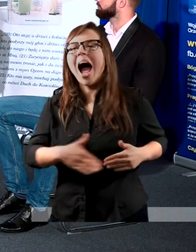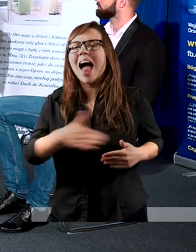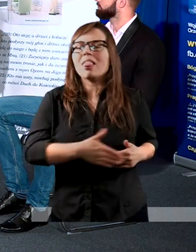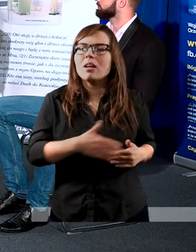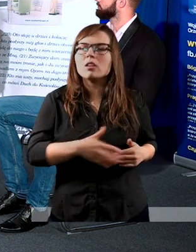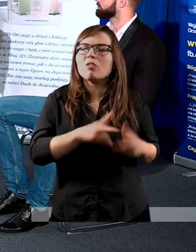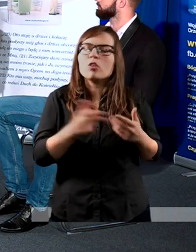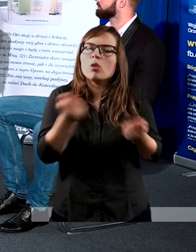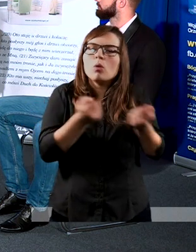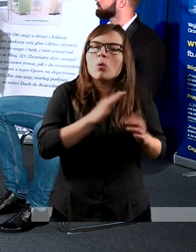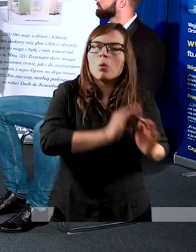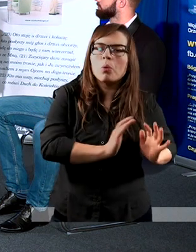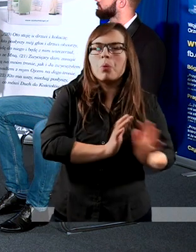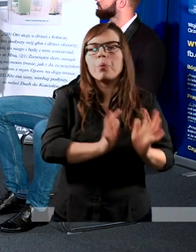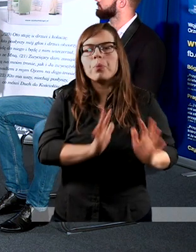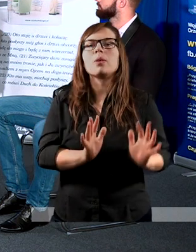z ziół